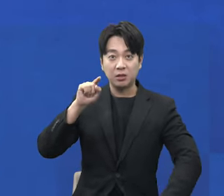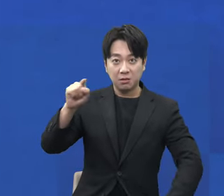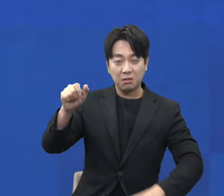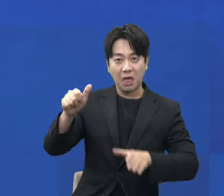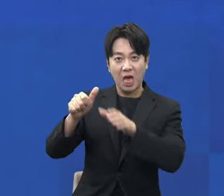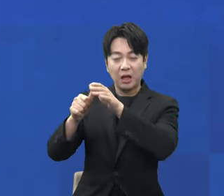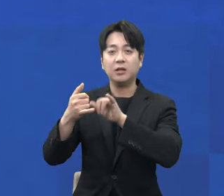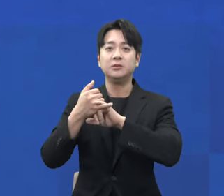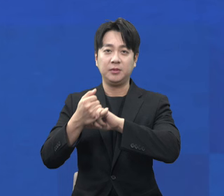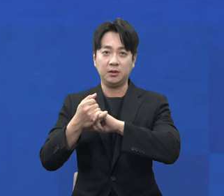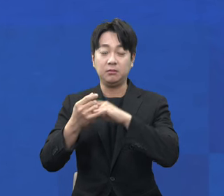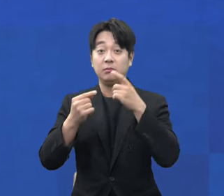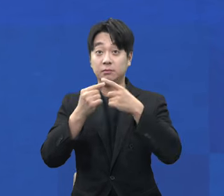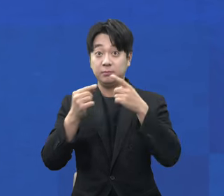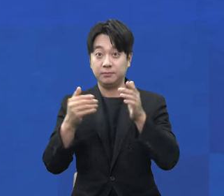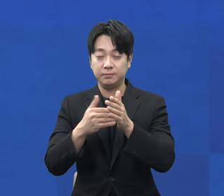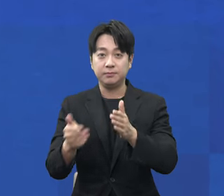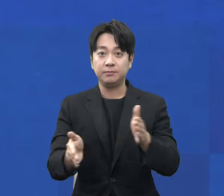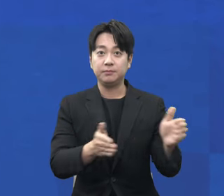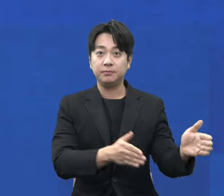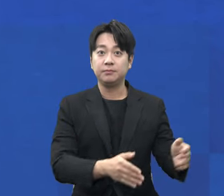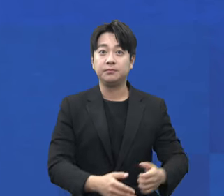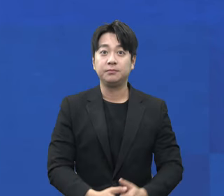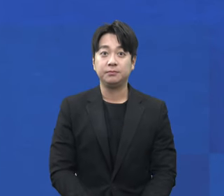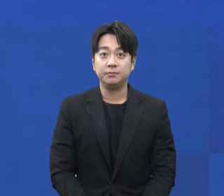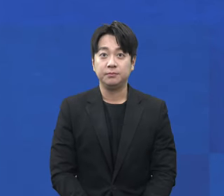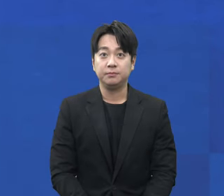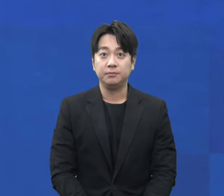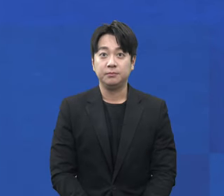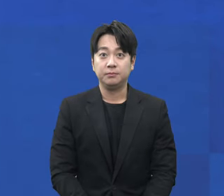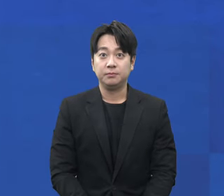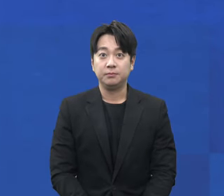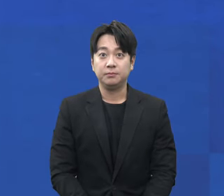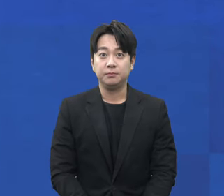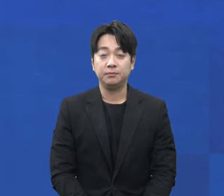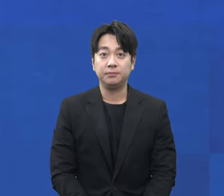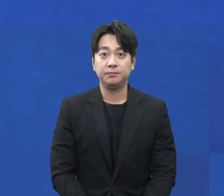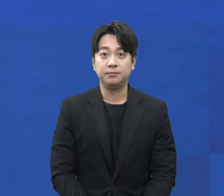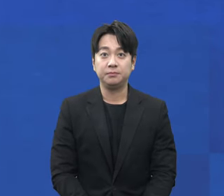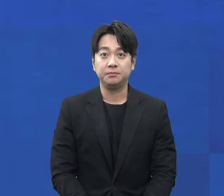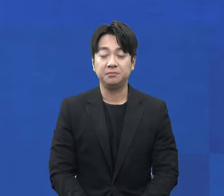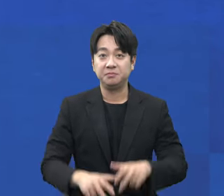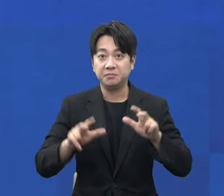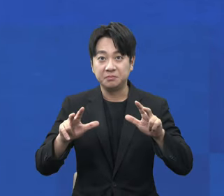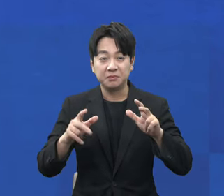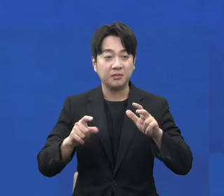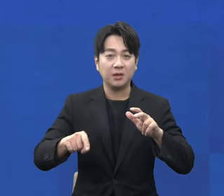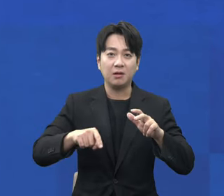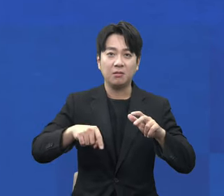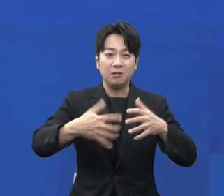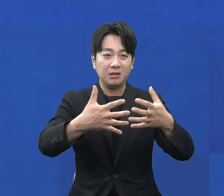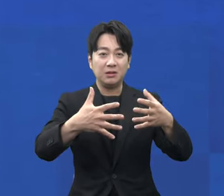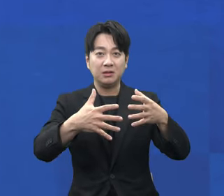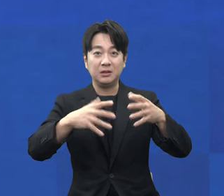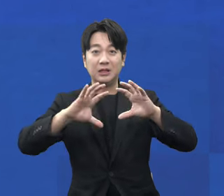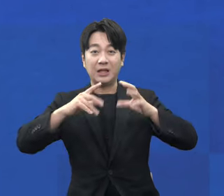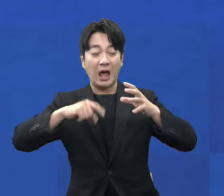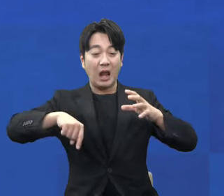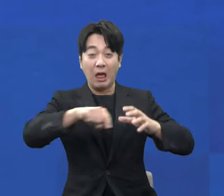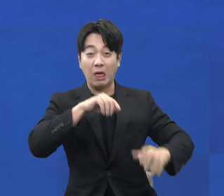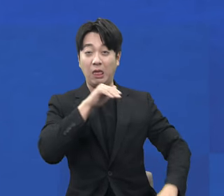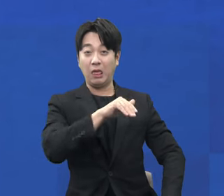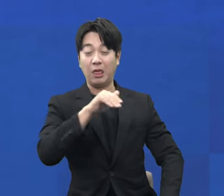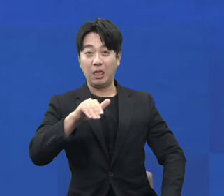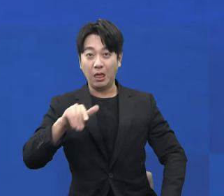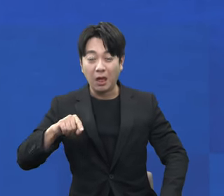이상입니다. 비상한 시절입니다. 거실 조명 이렇게 바꾸고 화장실 타일 저렇게 바꾸겠다는 식의 한가한